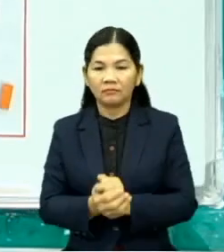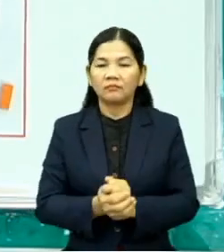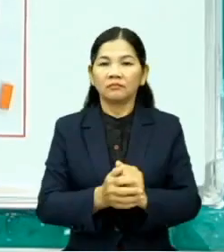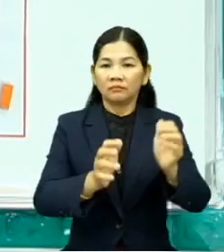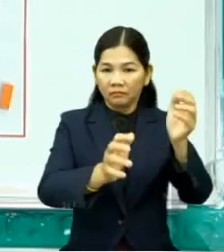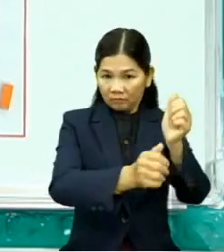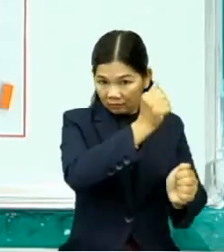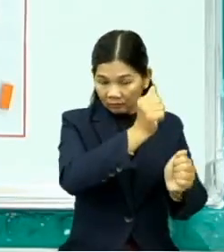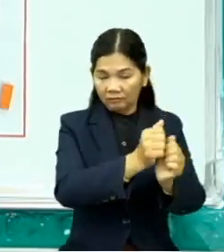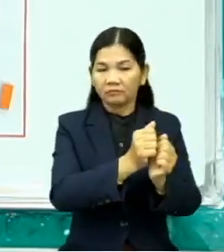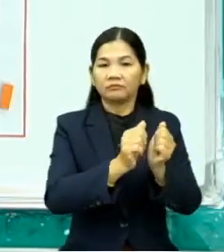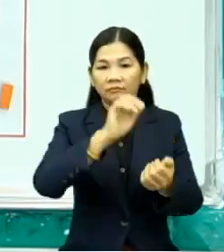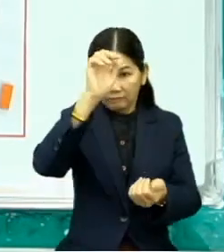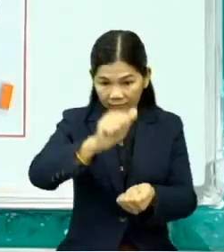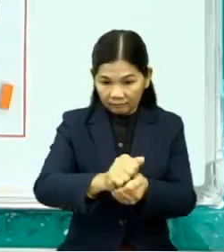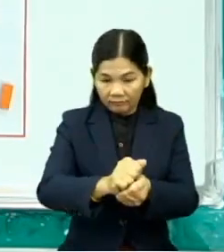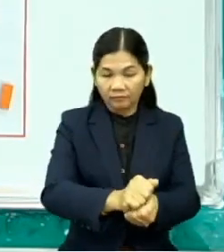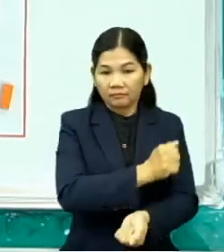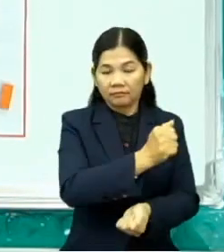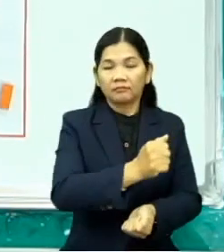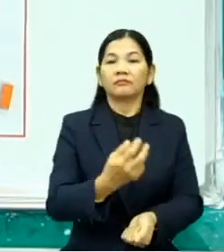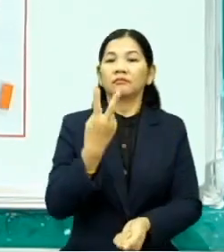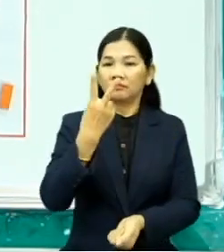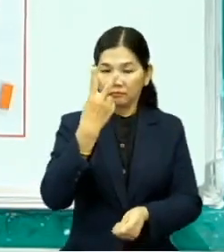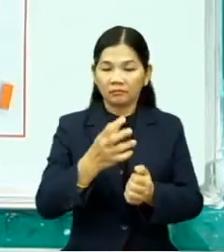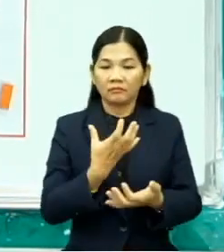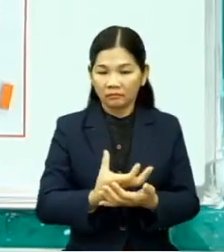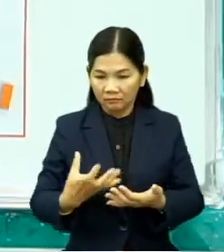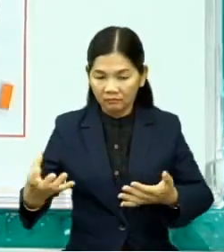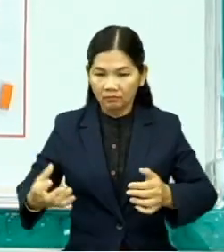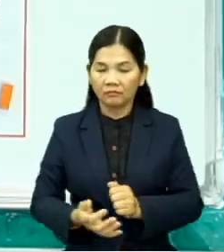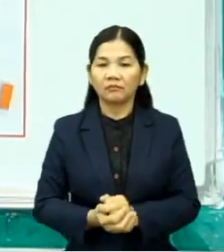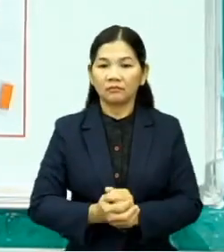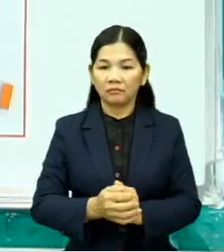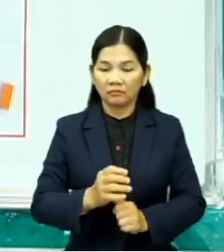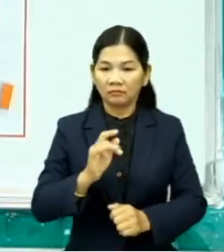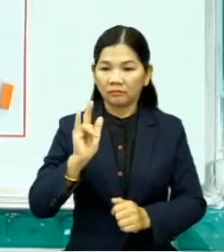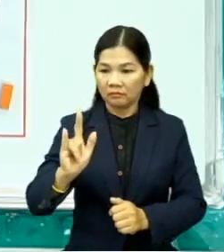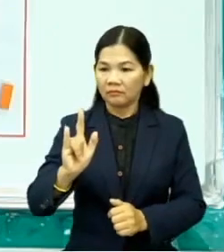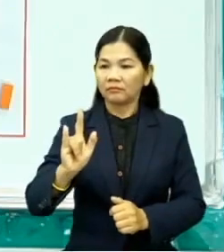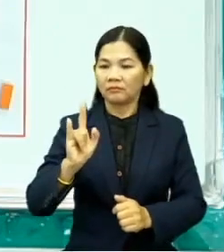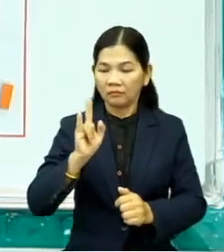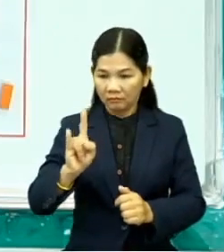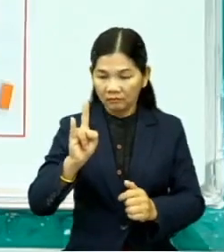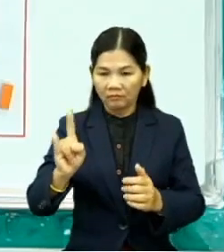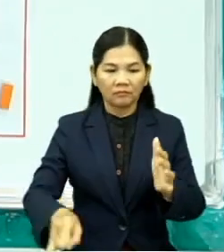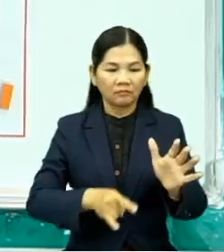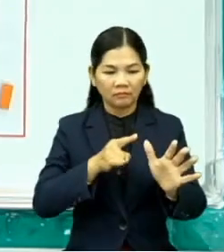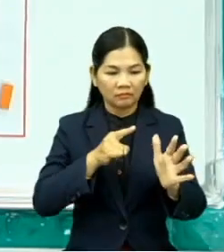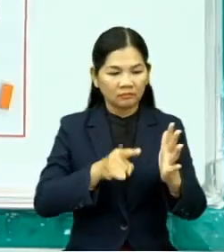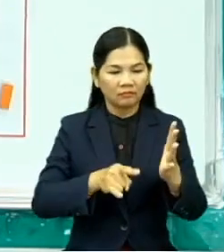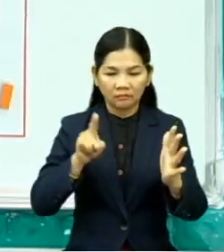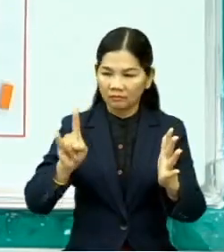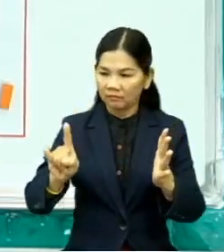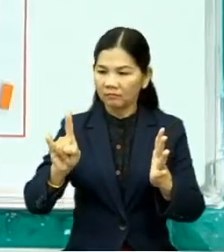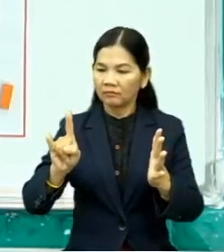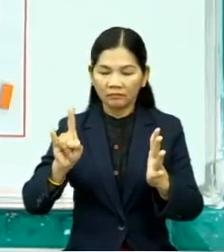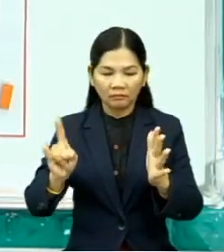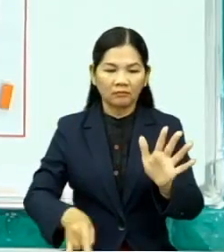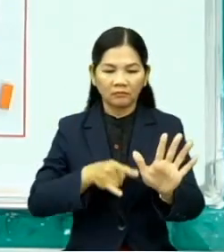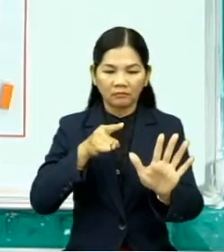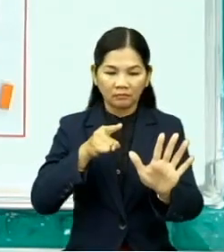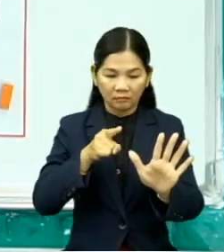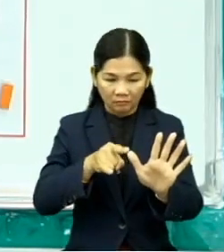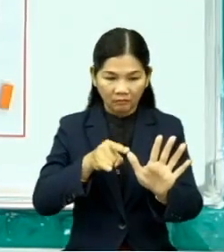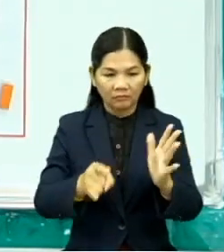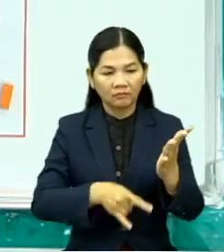chân mùi cù chả ní nếu cứ chơi ôp cổ play đại nữ chùm non tà mốc nâng tá sang hà phò nó con nè chả